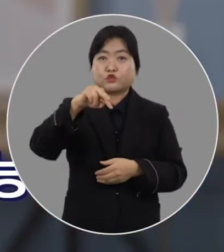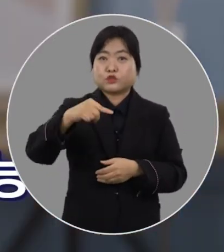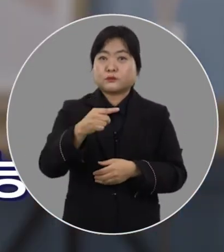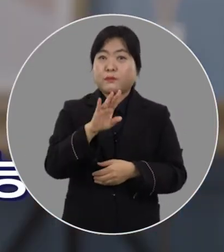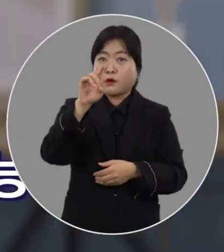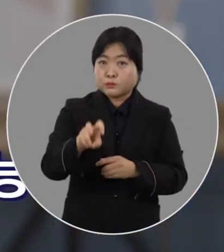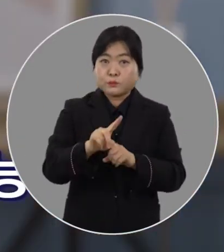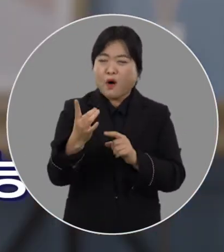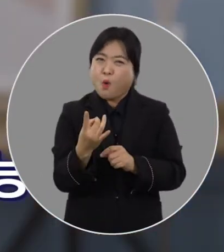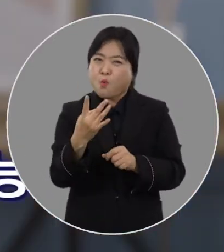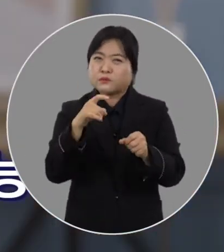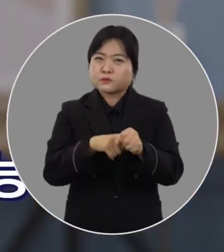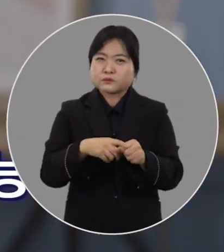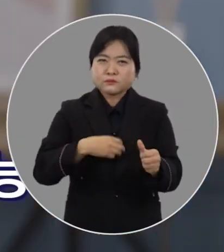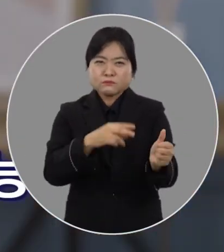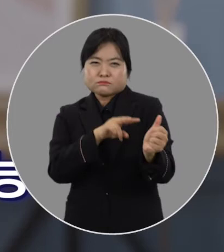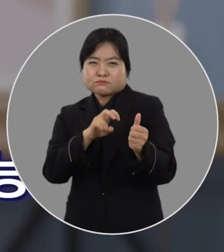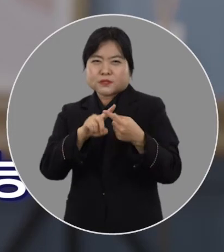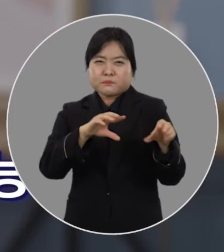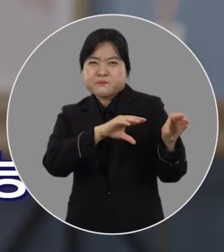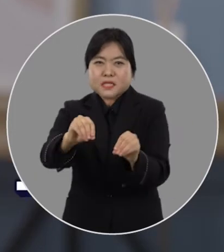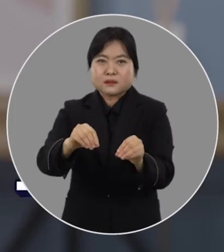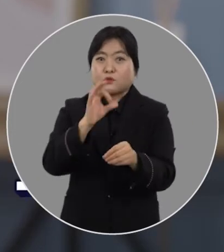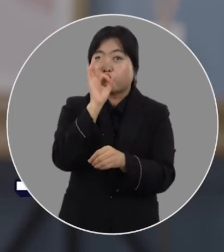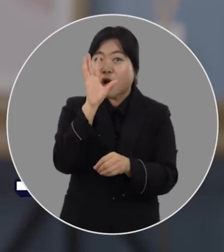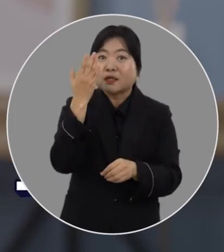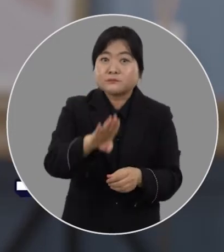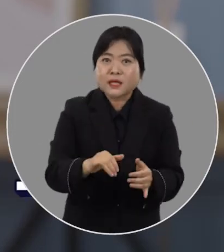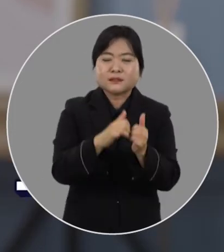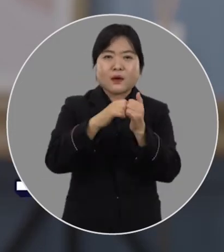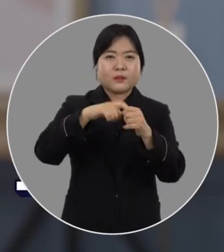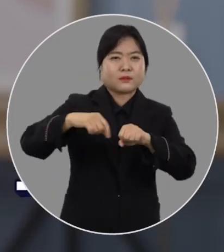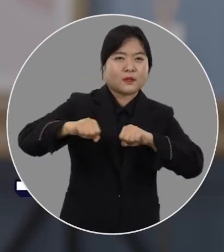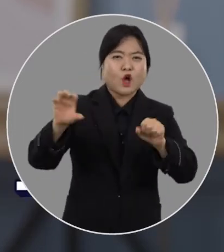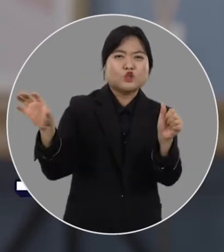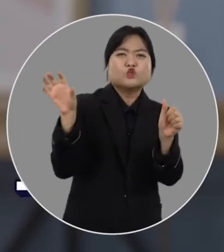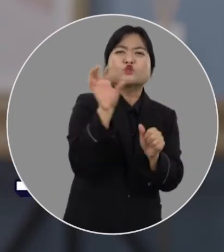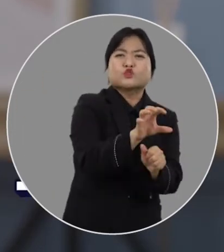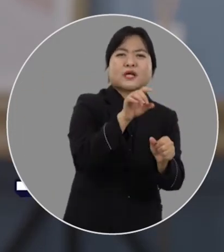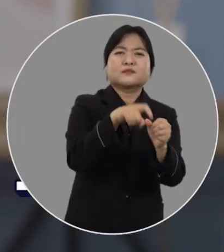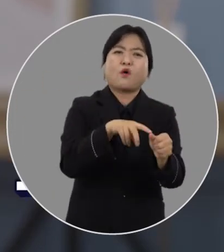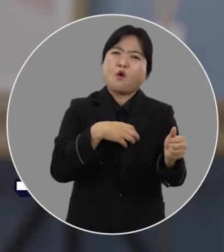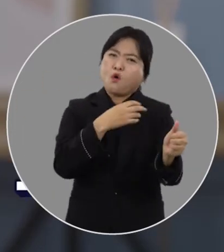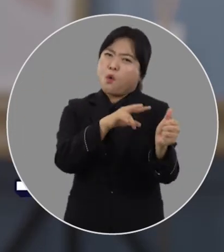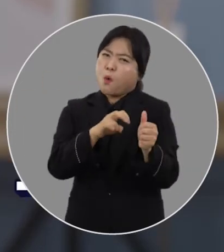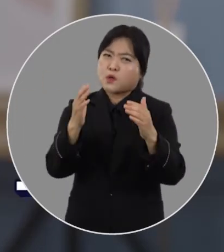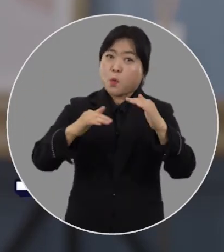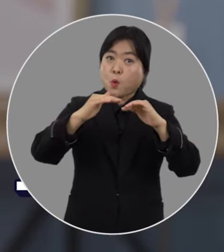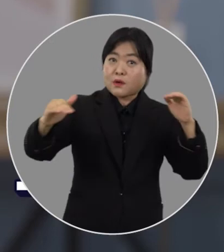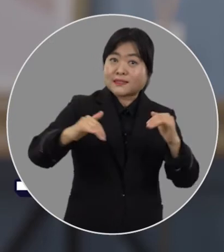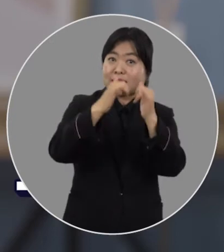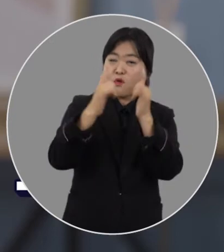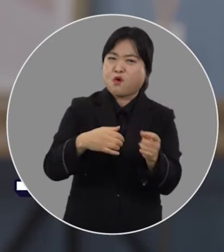너스바움은 원초적인 혐오를 근절하는 것은 불가능하지만 사회적으로 작동하는 투사적 혐오는 공정한 사회에